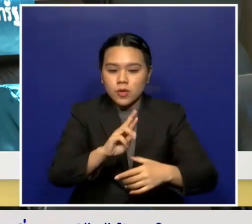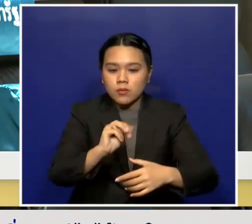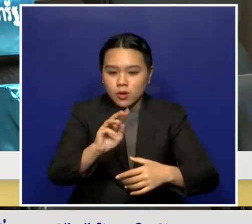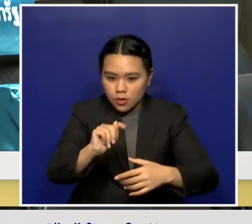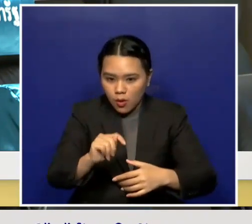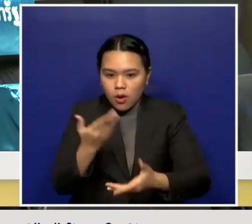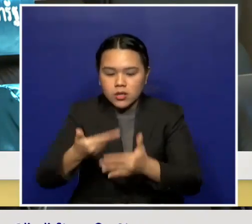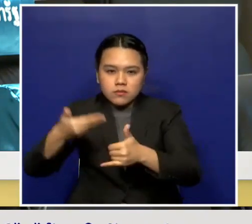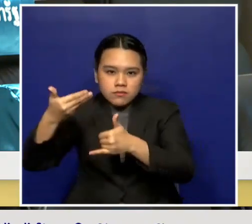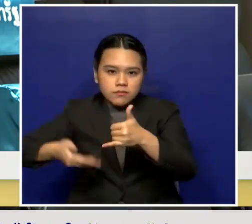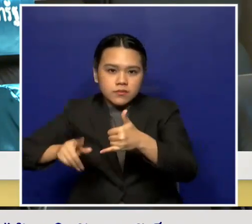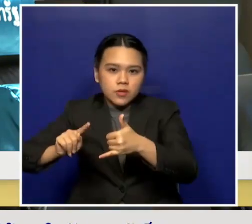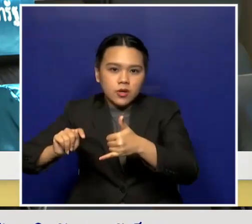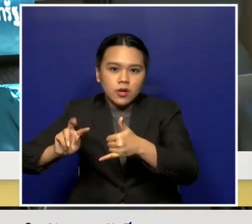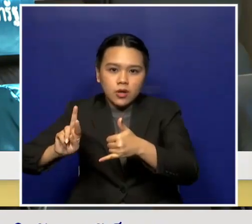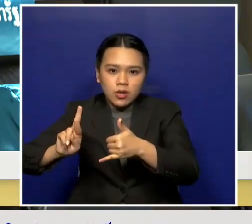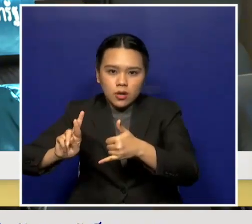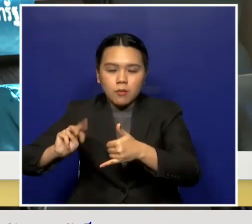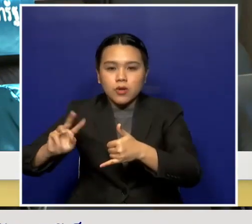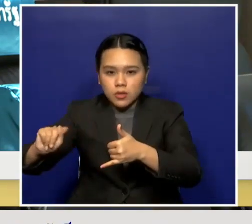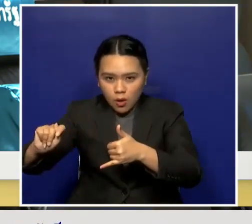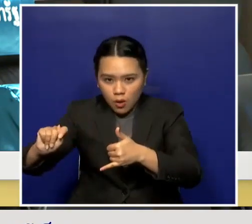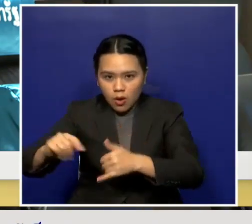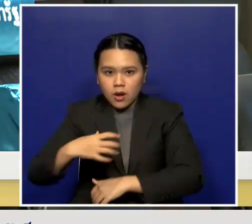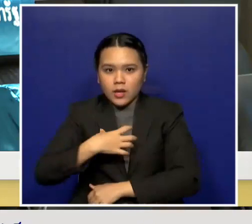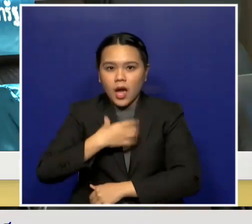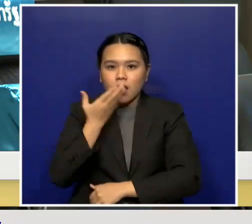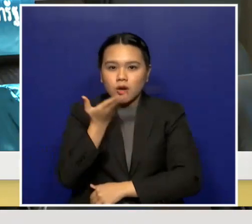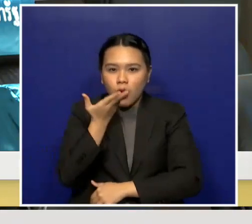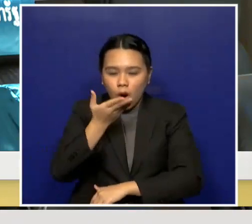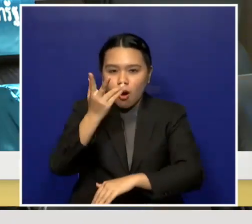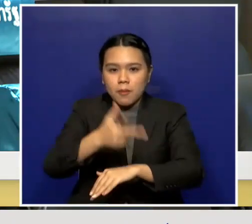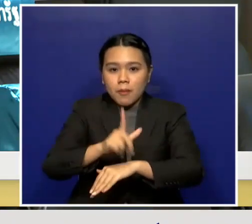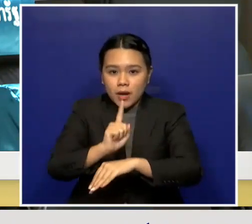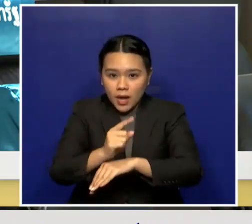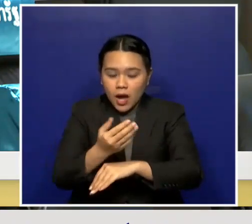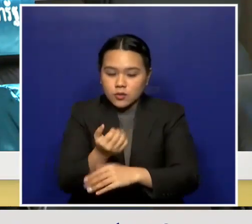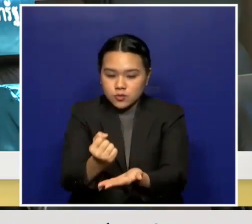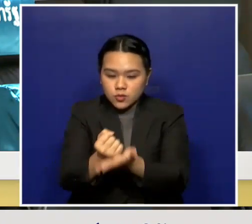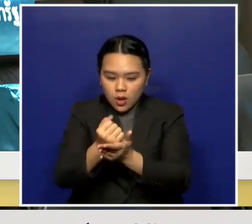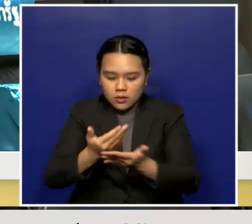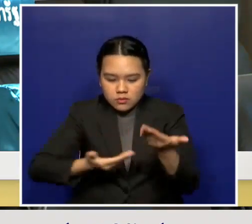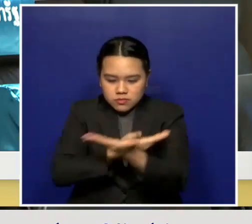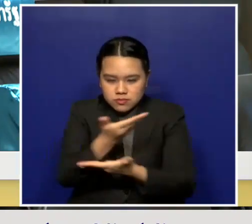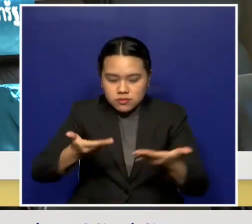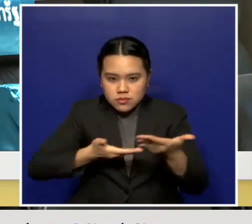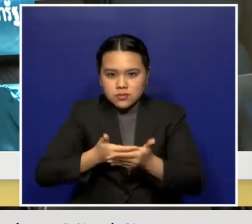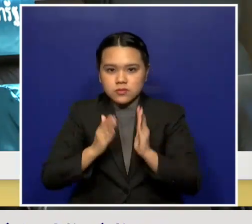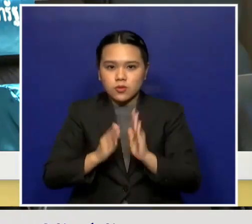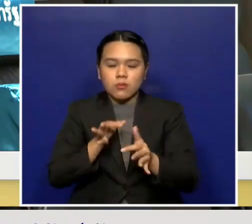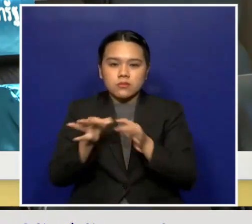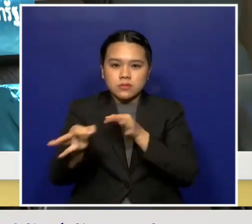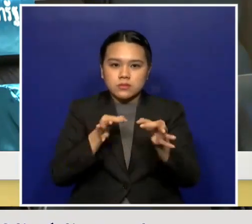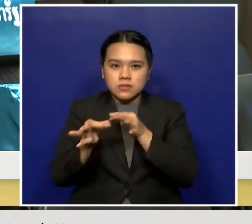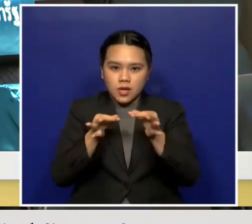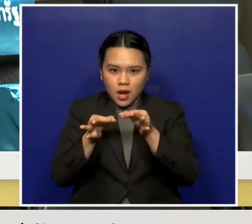ะฮะดังนั้นผมขอให้อนุญาตให้ท่านประธานโปรดวินิจฉัยด้วยว่าขอให้ผู้อภิปราย